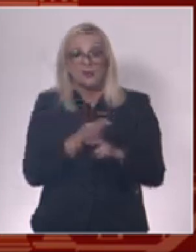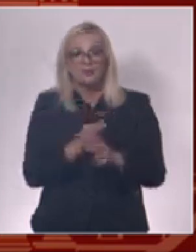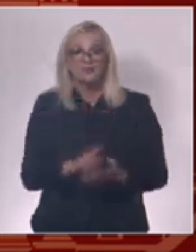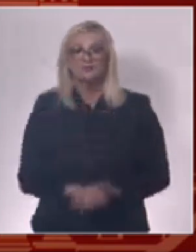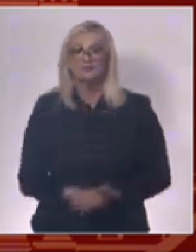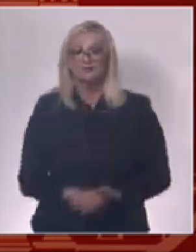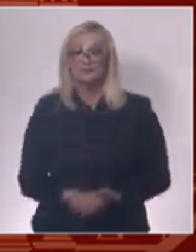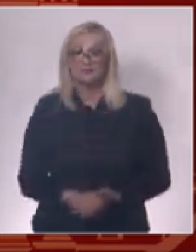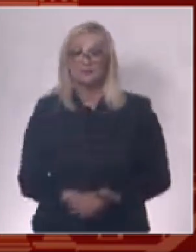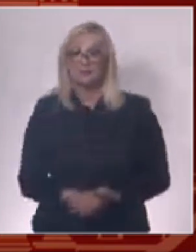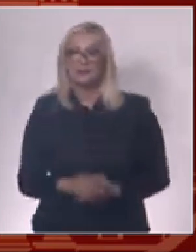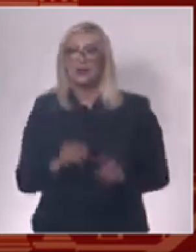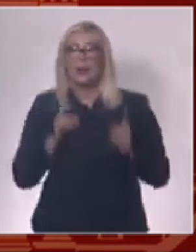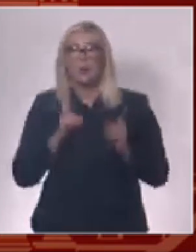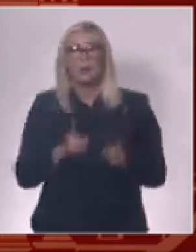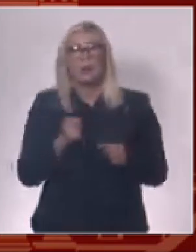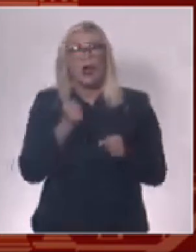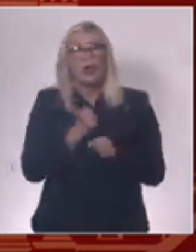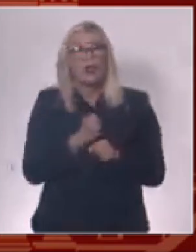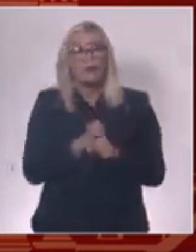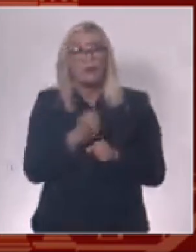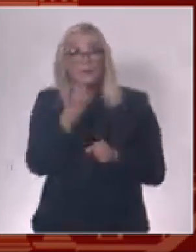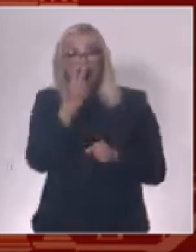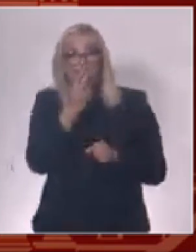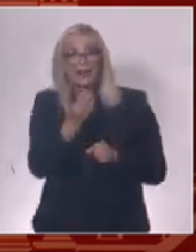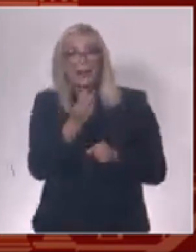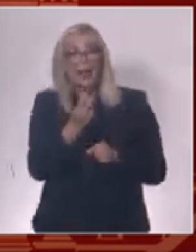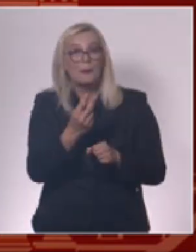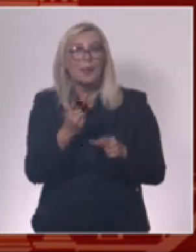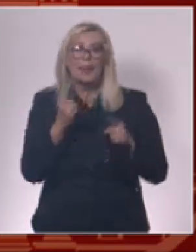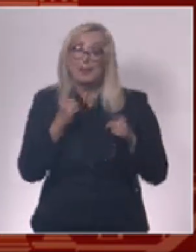Така што мораме работите да ги гледаме реално.